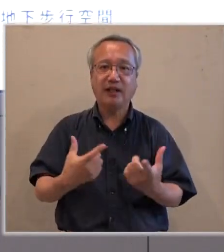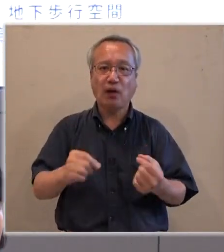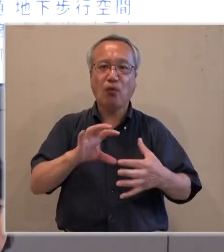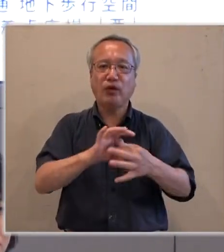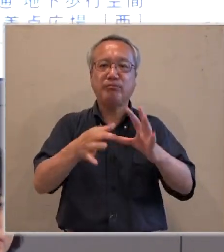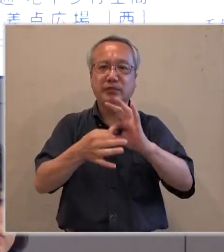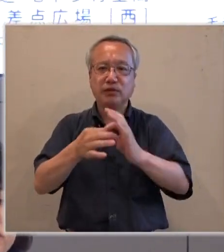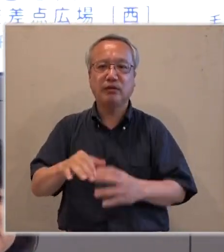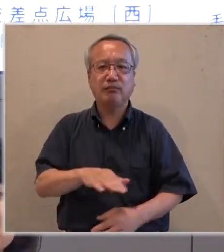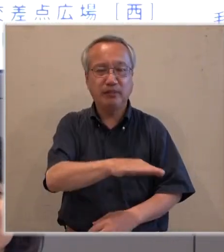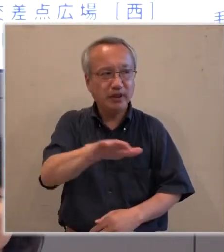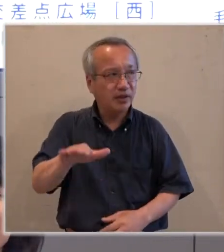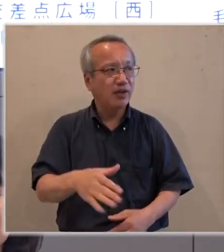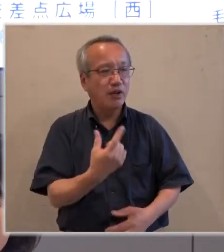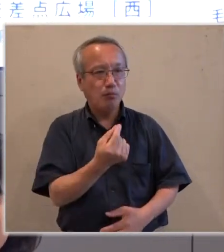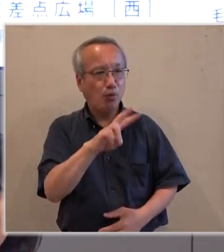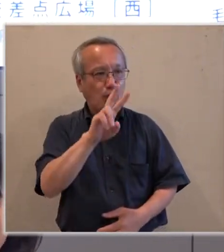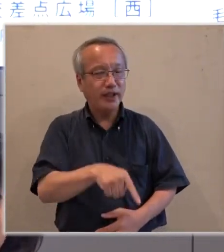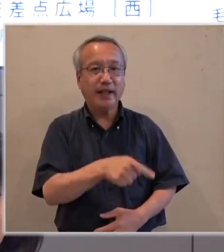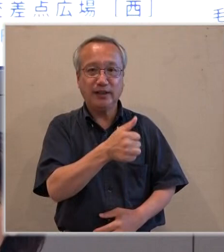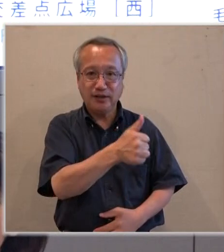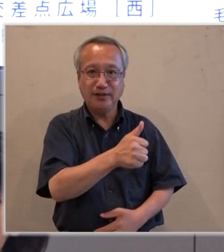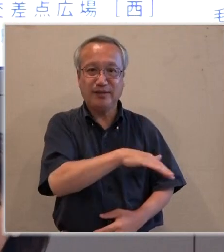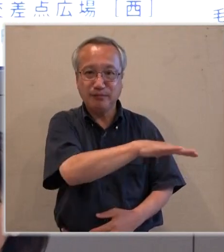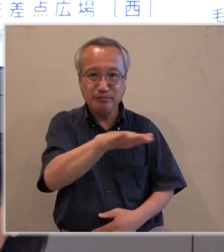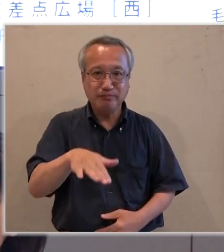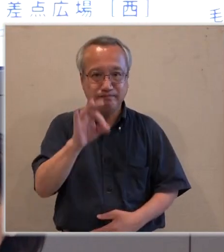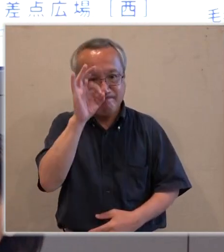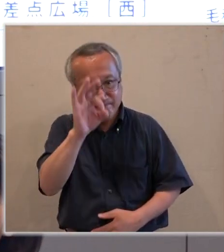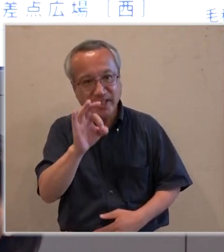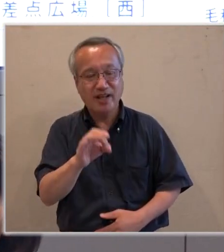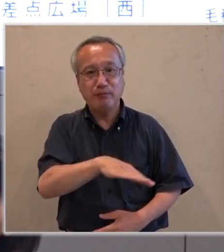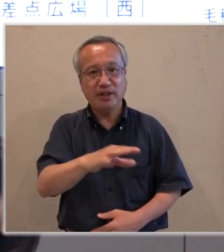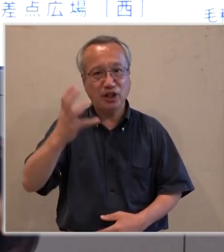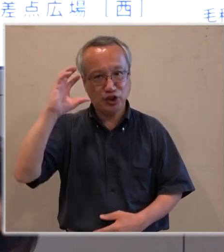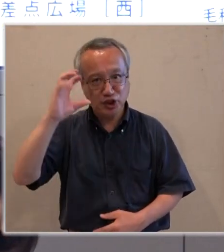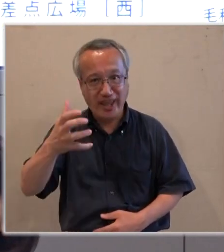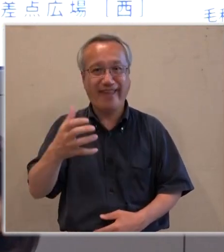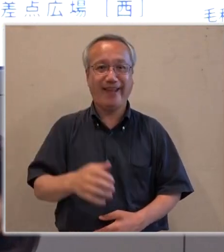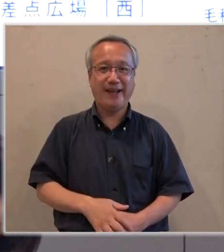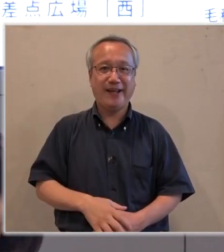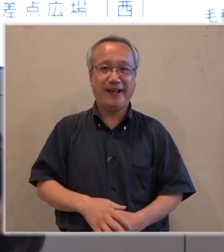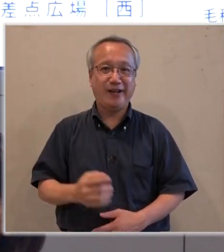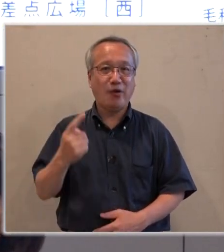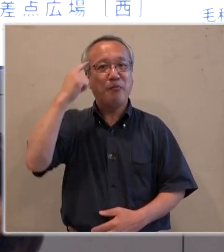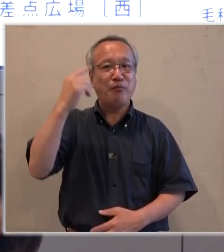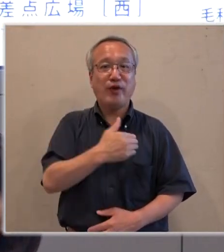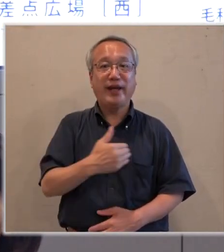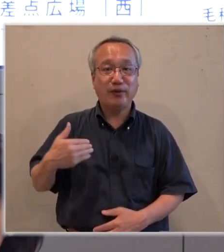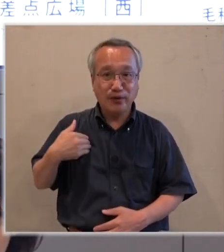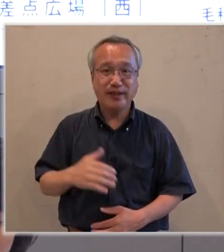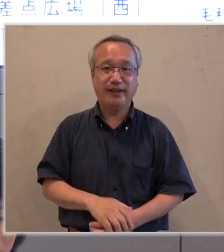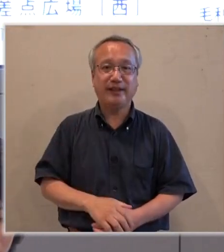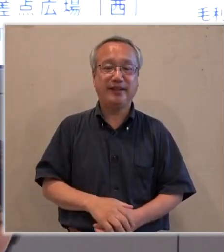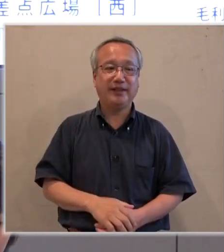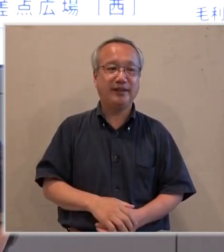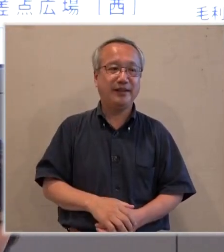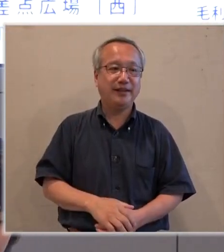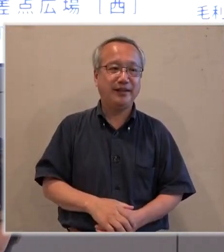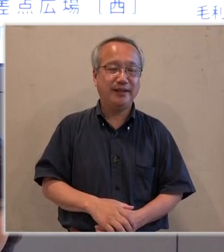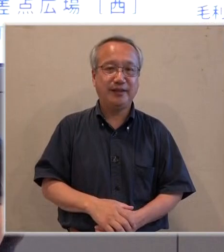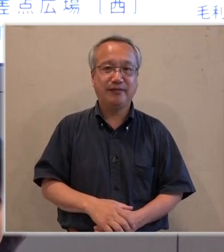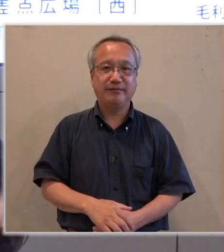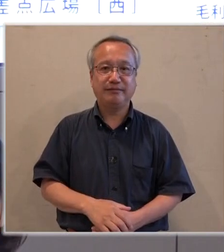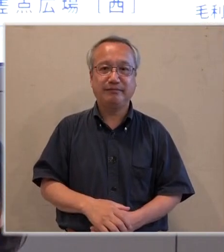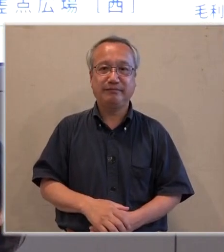程度みんなに応援されるようなものにならなくてはいけないし、やっぱりこうみんながすげーブーブー言ってる状態でブーイングの中でやるオリンピックだと夢になら